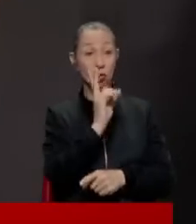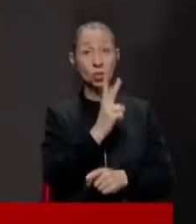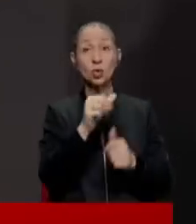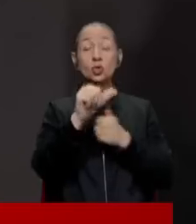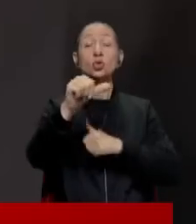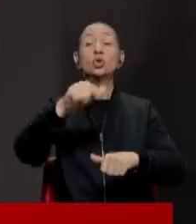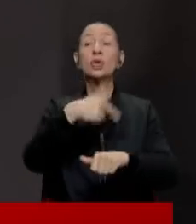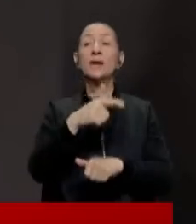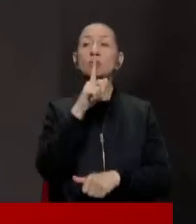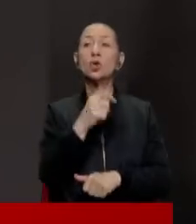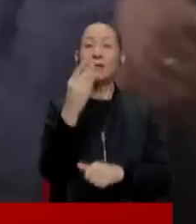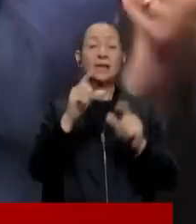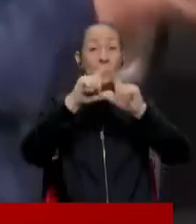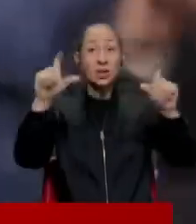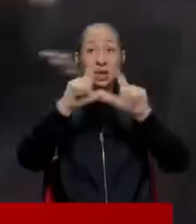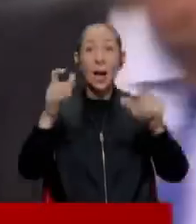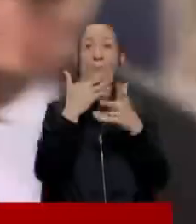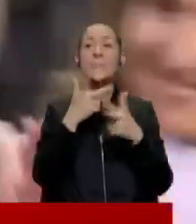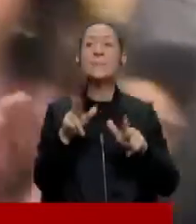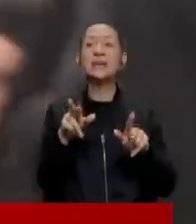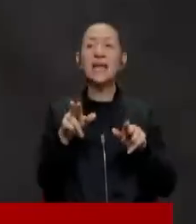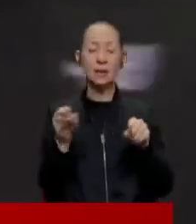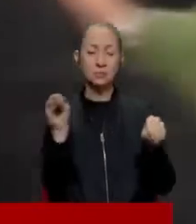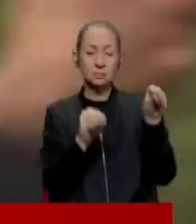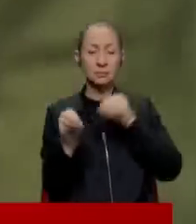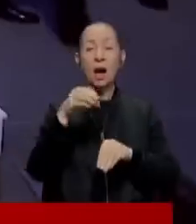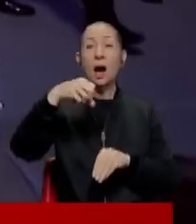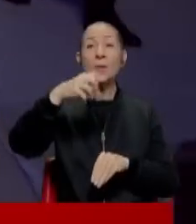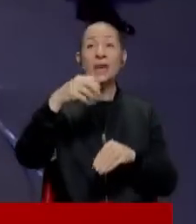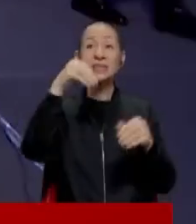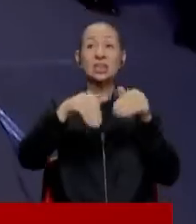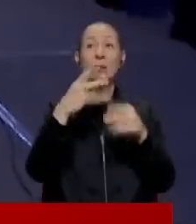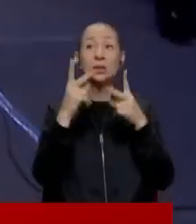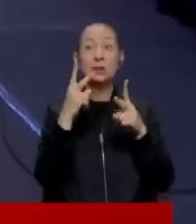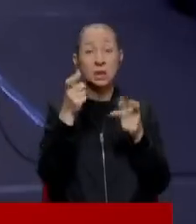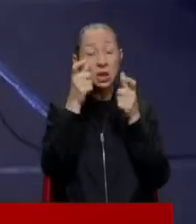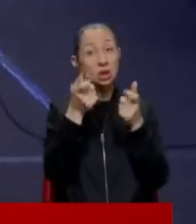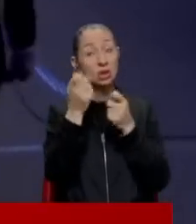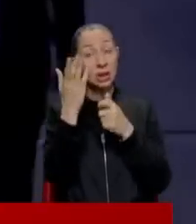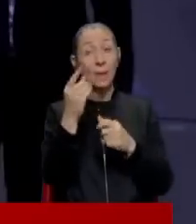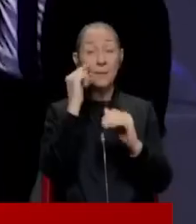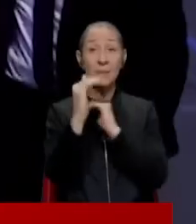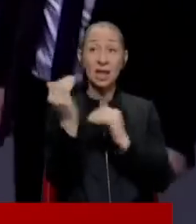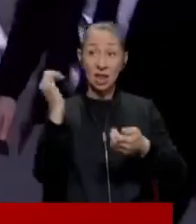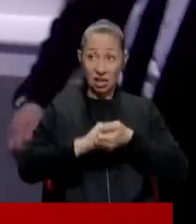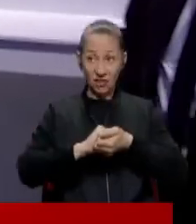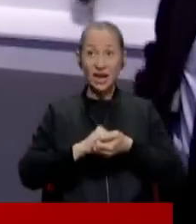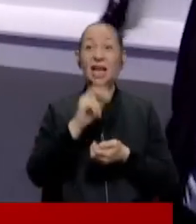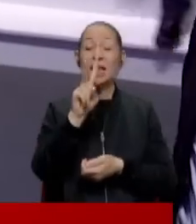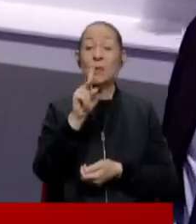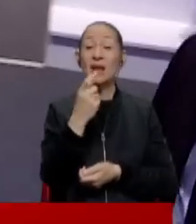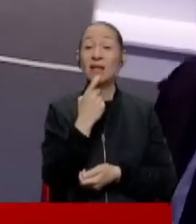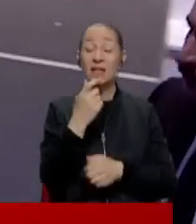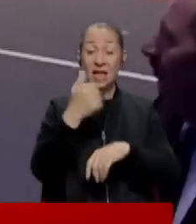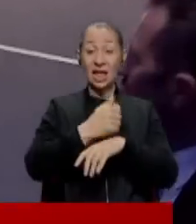uzun zamandır vaat ettiği başlıkların benzer şekilde AK Parti beyannamesine girmesi dikkat çekti millet ittifakı 21